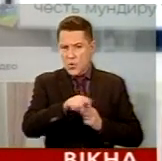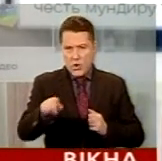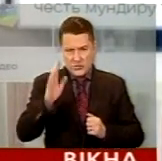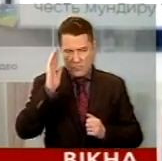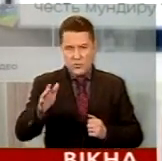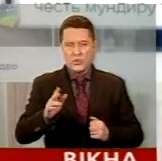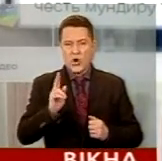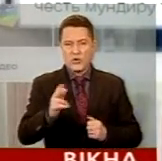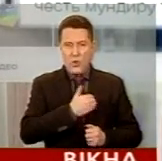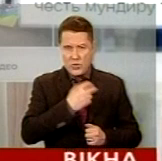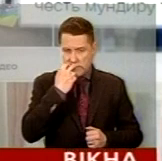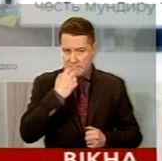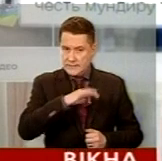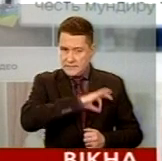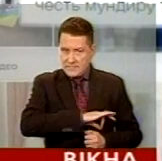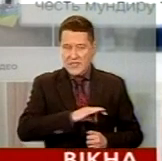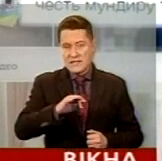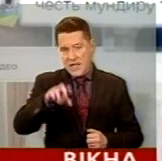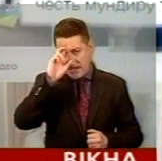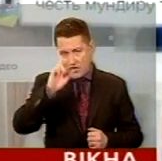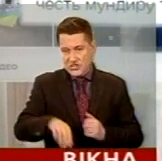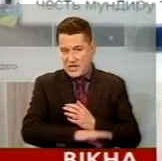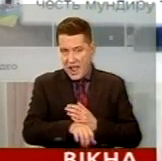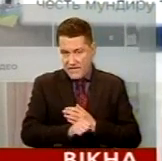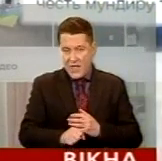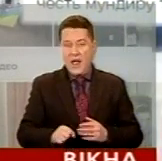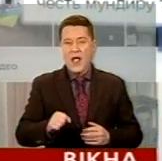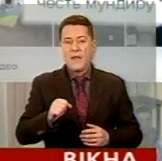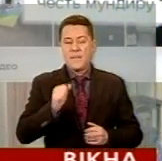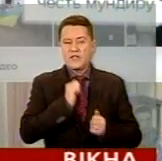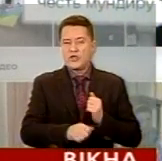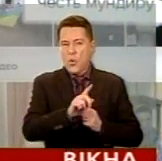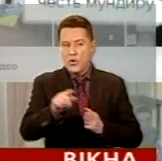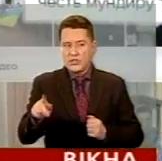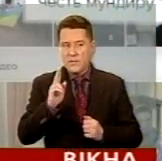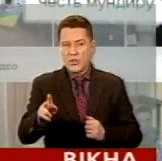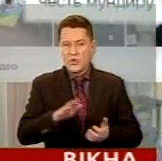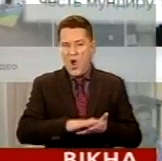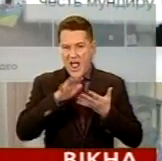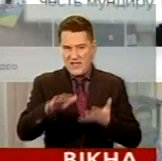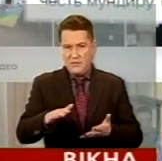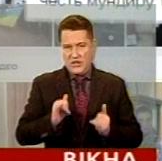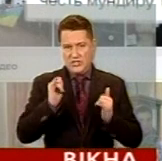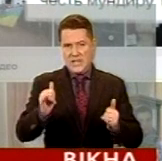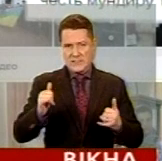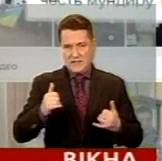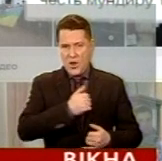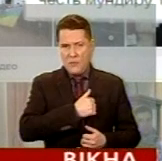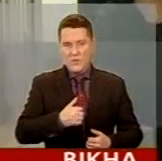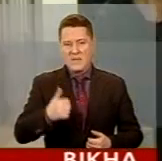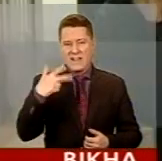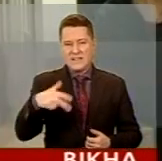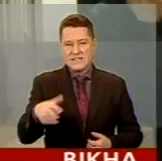держави, кожним, хто сьогодні вирішив заробляти на військовослужбовцях, кожним, хто ганьбить честь мундира 30